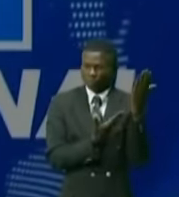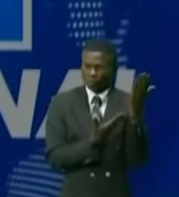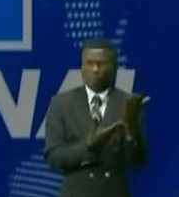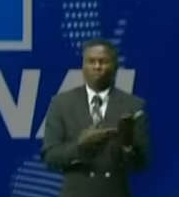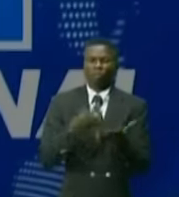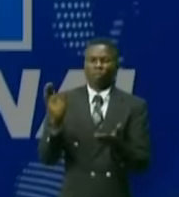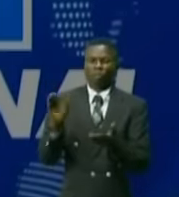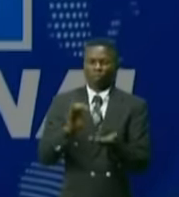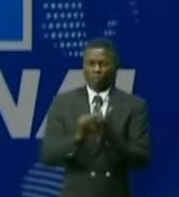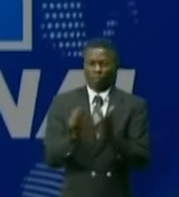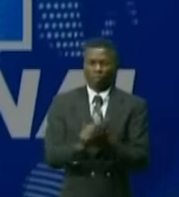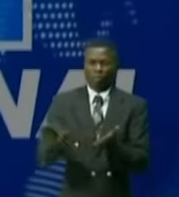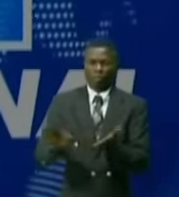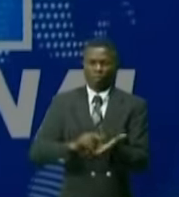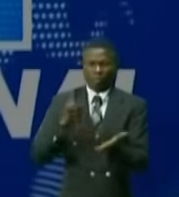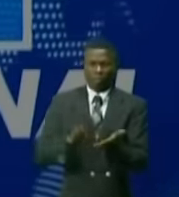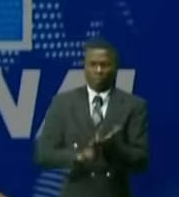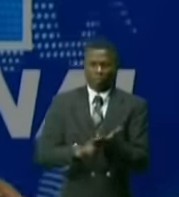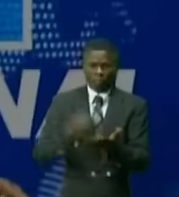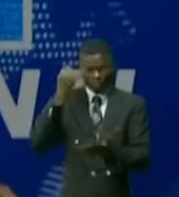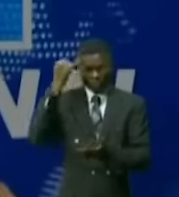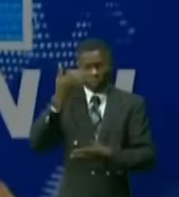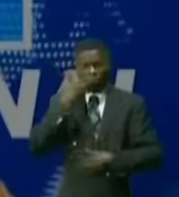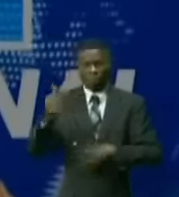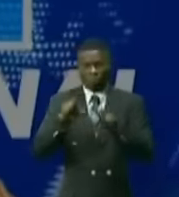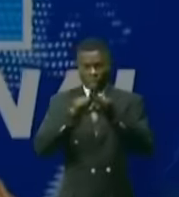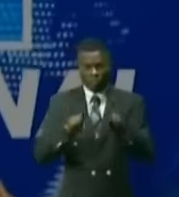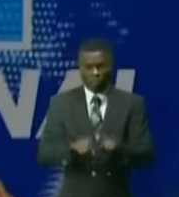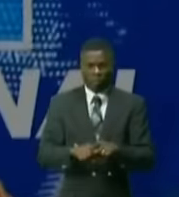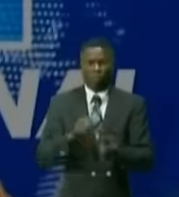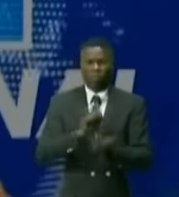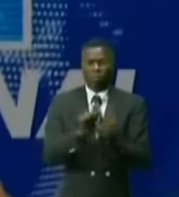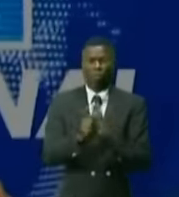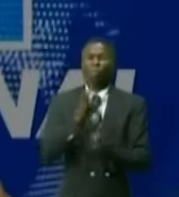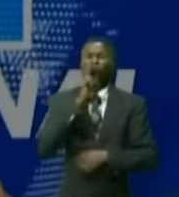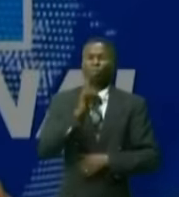fiscale est non seulement un idéal, mais également une